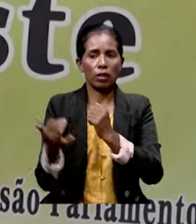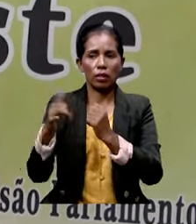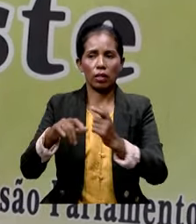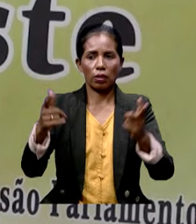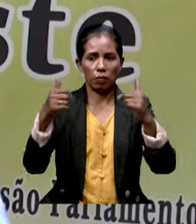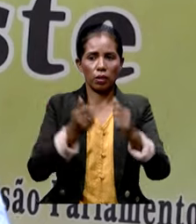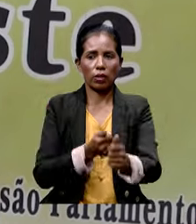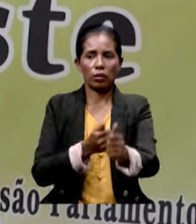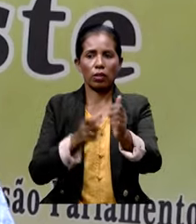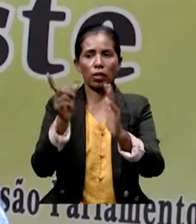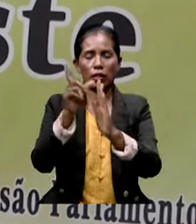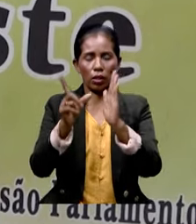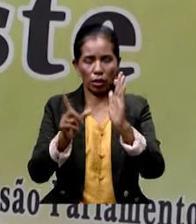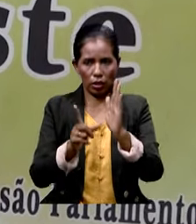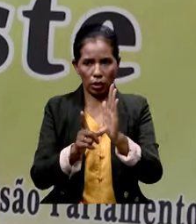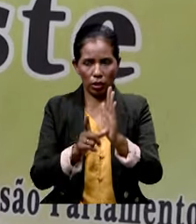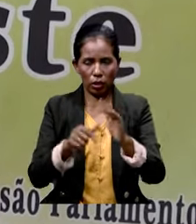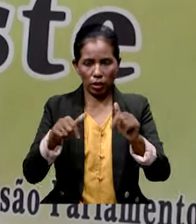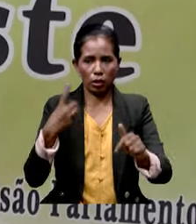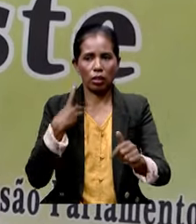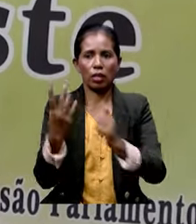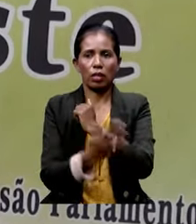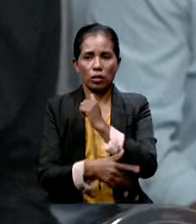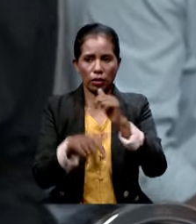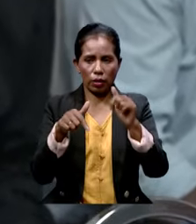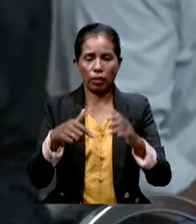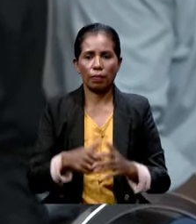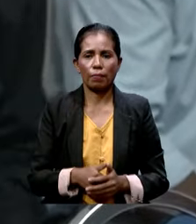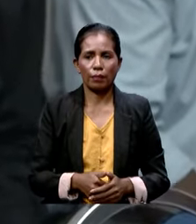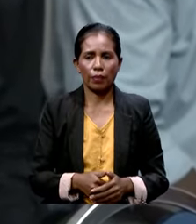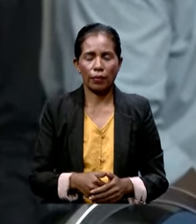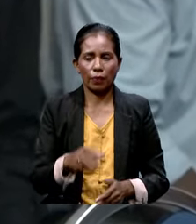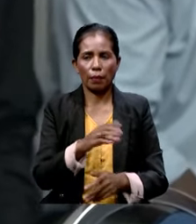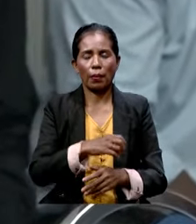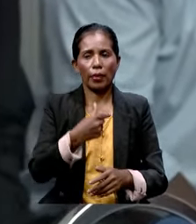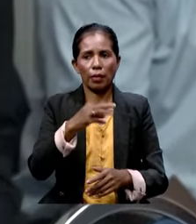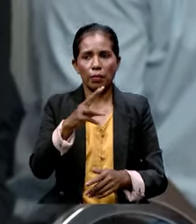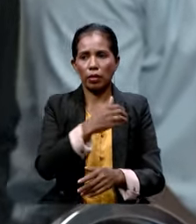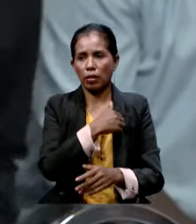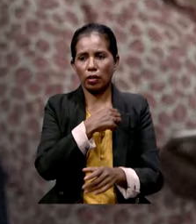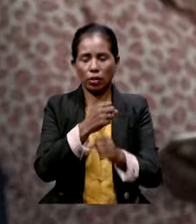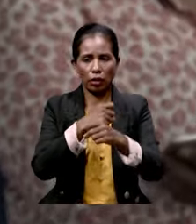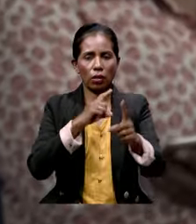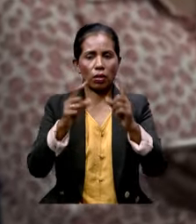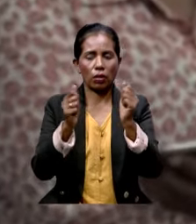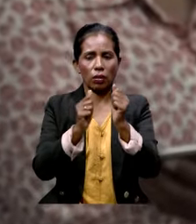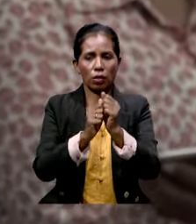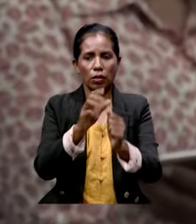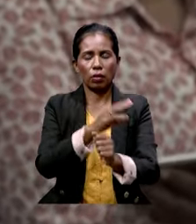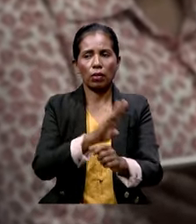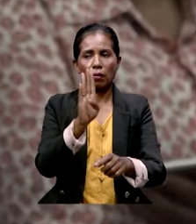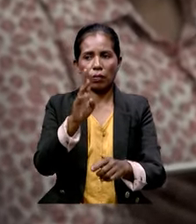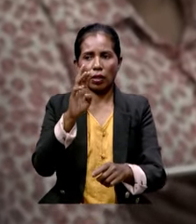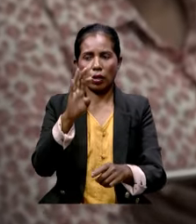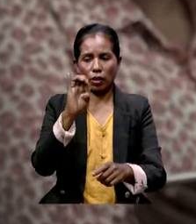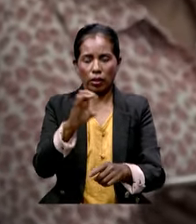kumpri lei lebih maka digora hitnya nih rai dan to notisia ne publika Jemen se dau kalo konfirma saung ho parte gerente usi beri. Dadaung